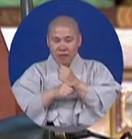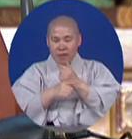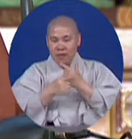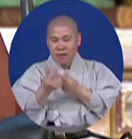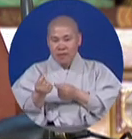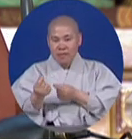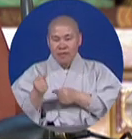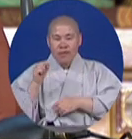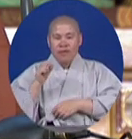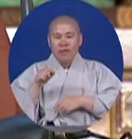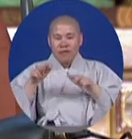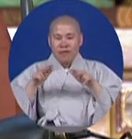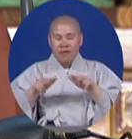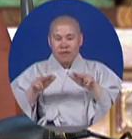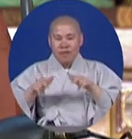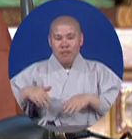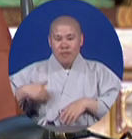그러니까